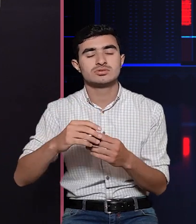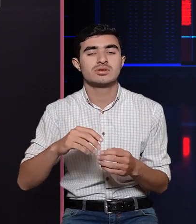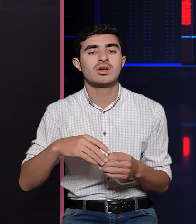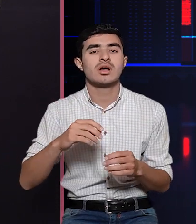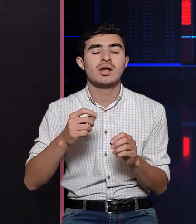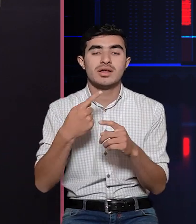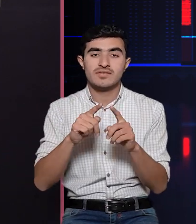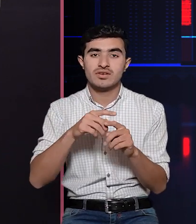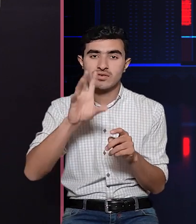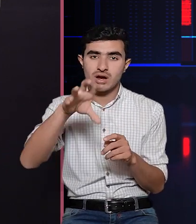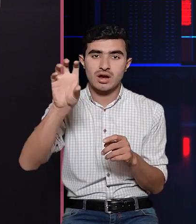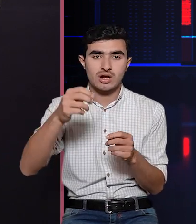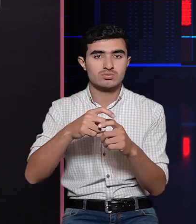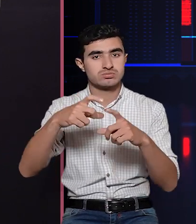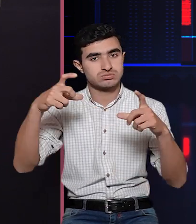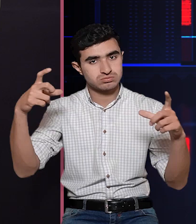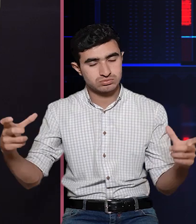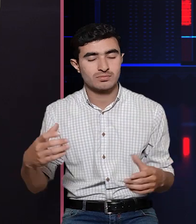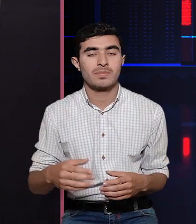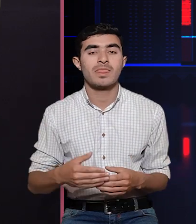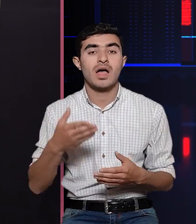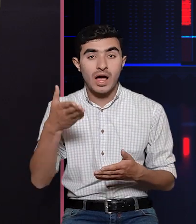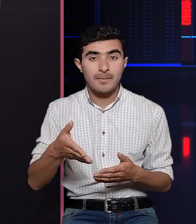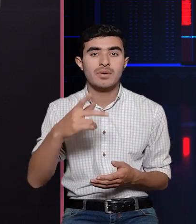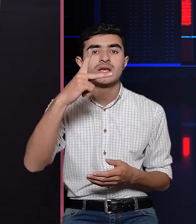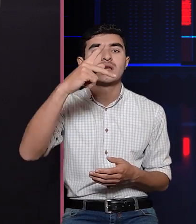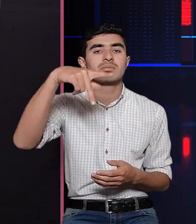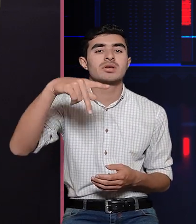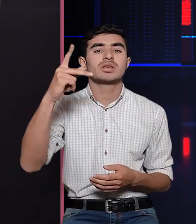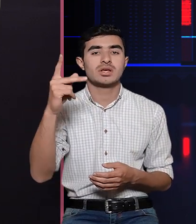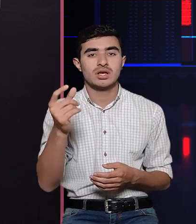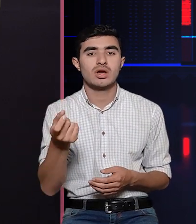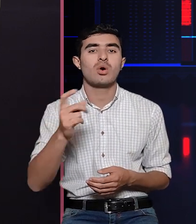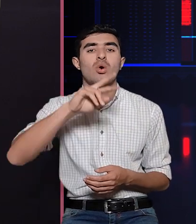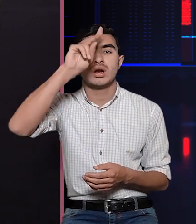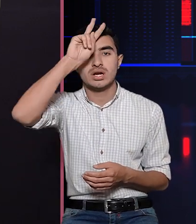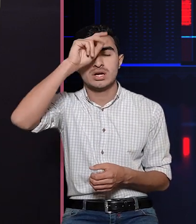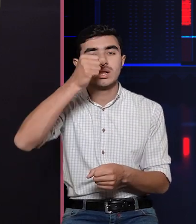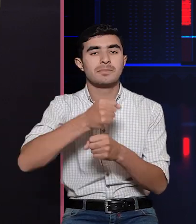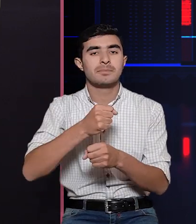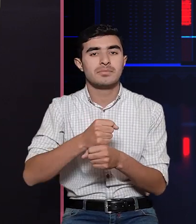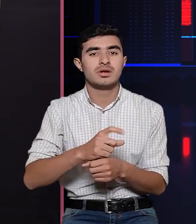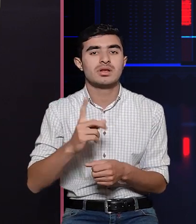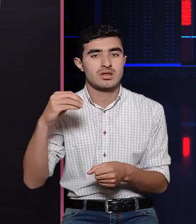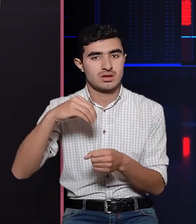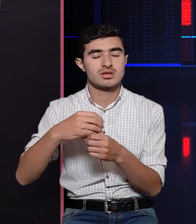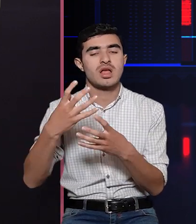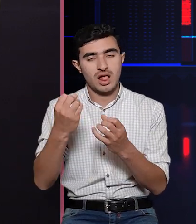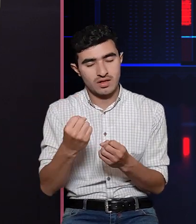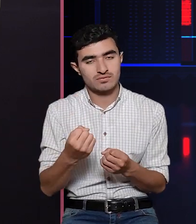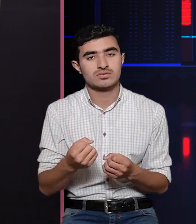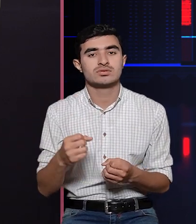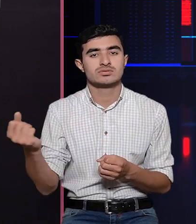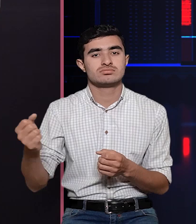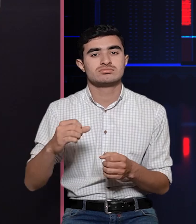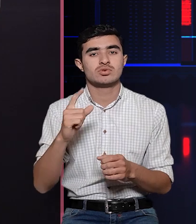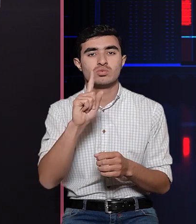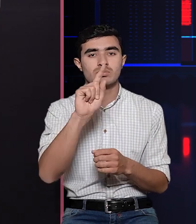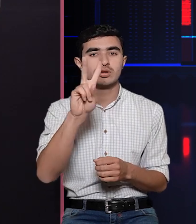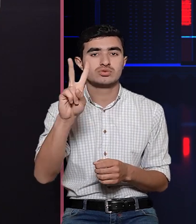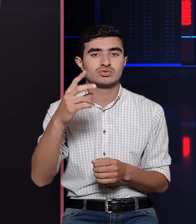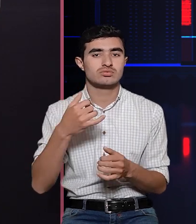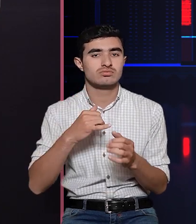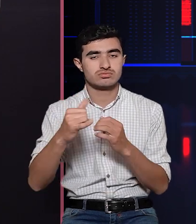کی ایکسپینشن جو ہے وہ جاری ہے، اور اس کے ساتھ ساتھ خیبر پختونخوا اور گلگت بلتستان میں بھی سروس کا آغاز ہوا۔ آج سندھ